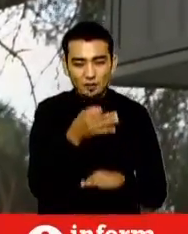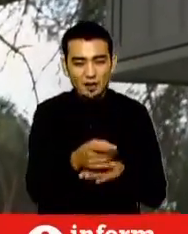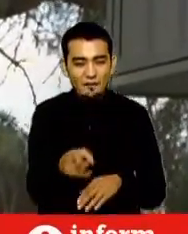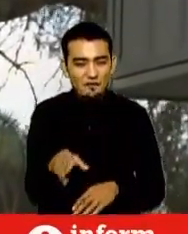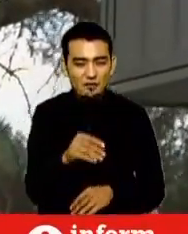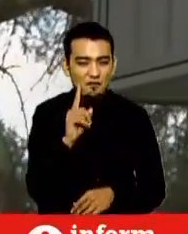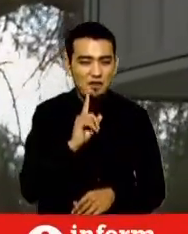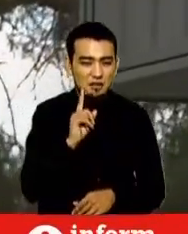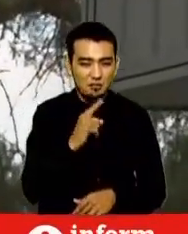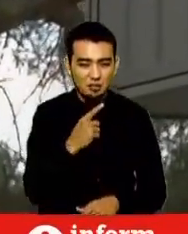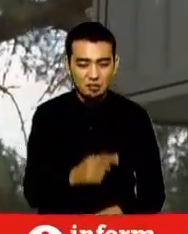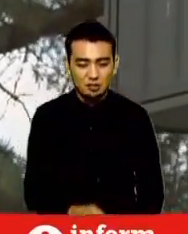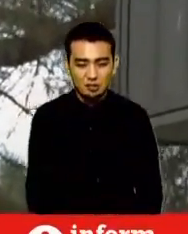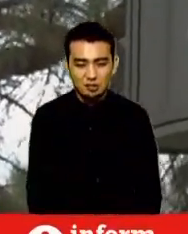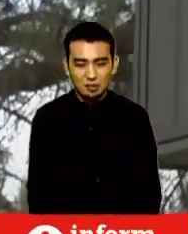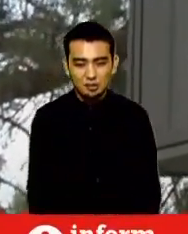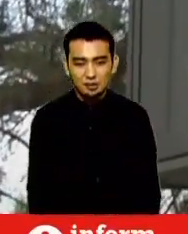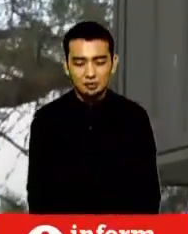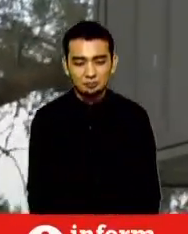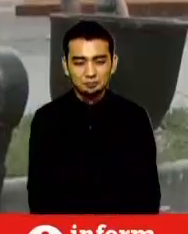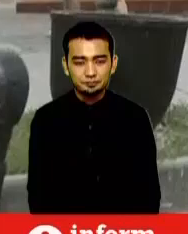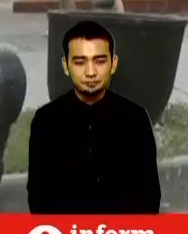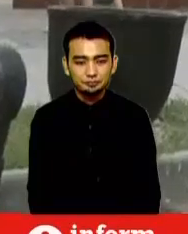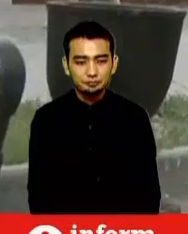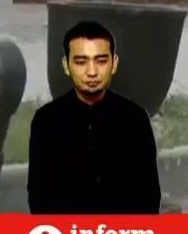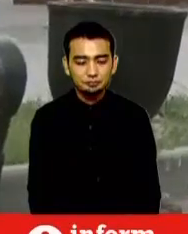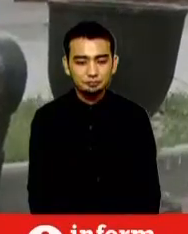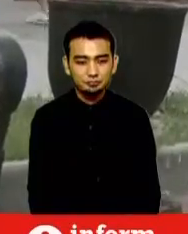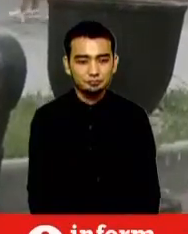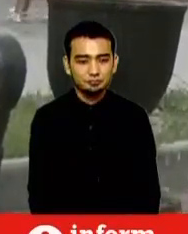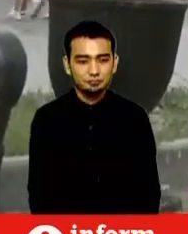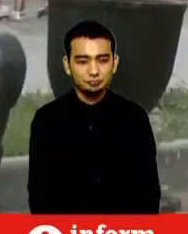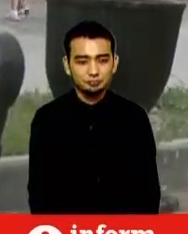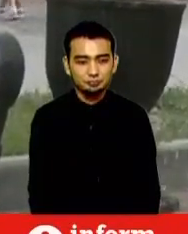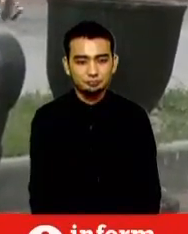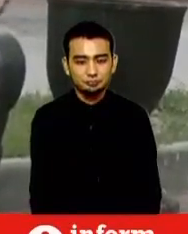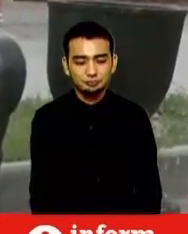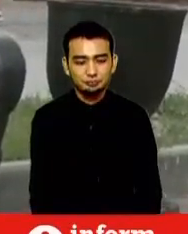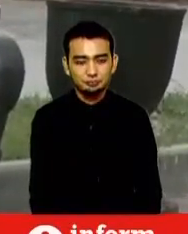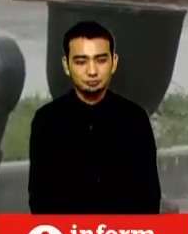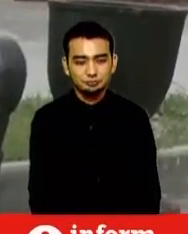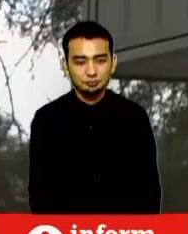деп ақталып отыр. Мадина Мұратбекқызы, Ержан Дүйсен, Информбюро, Жетісу облысы.